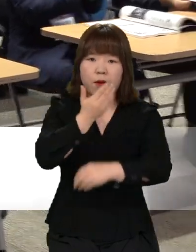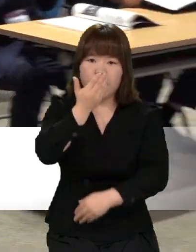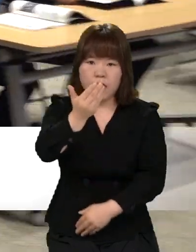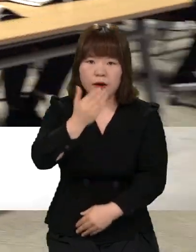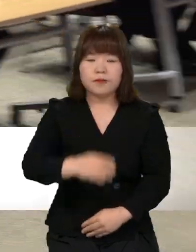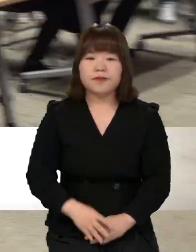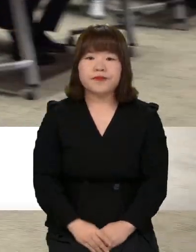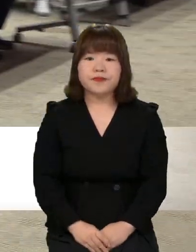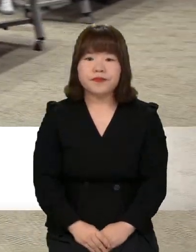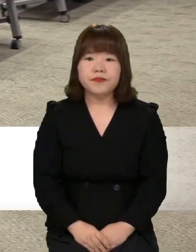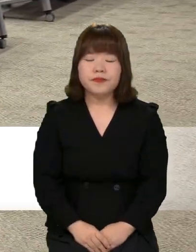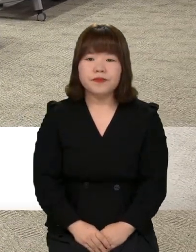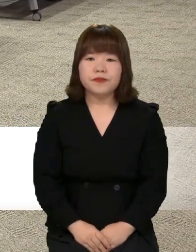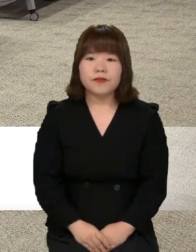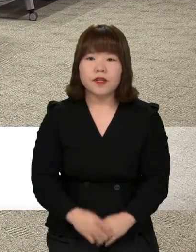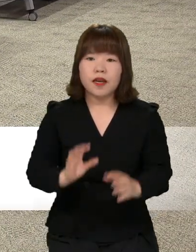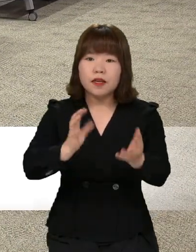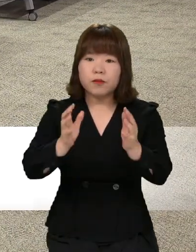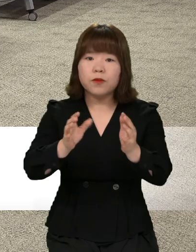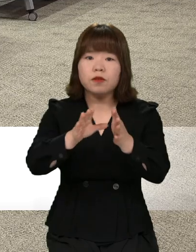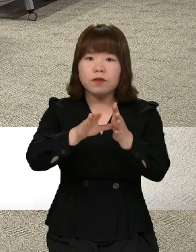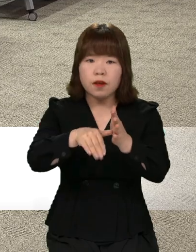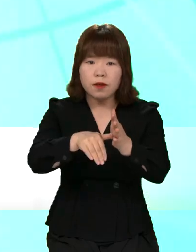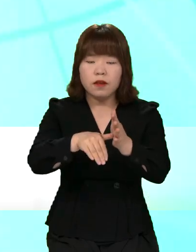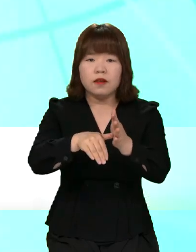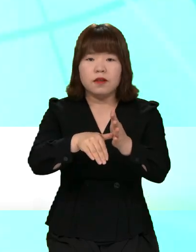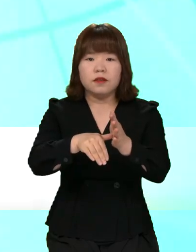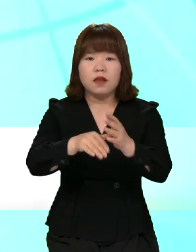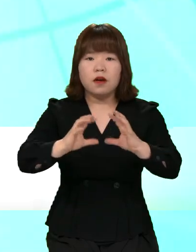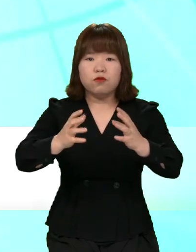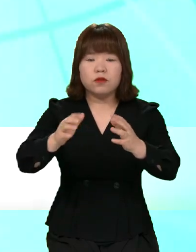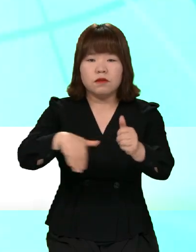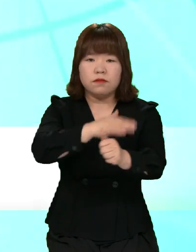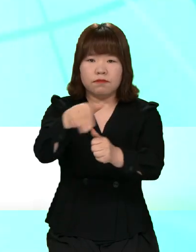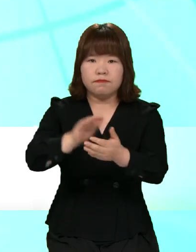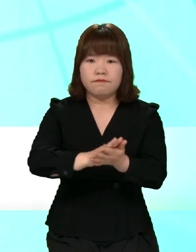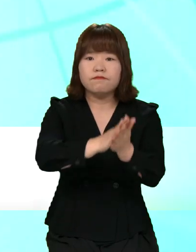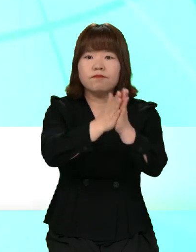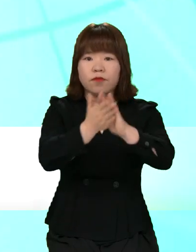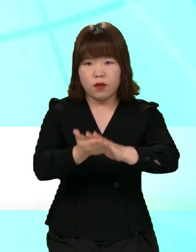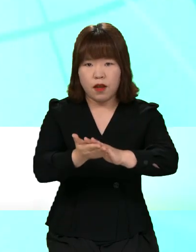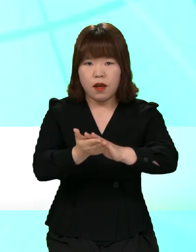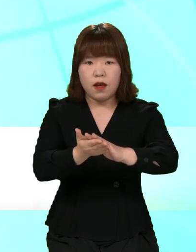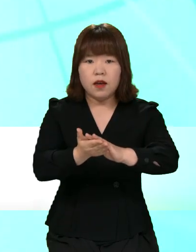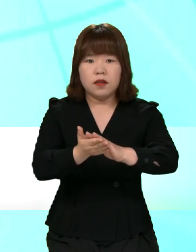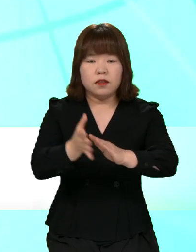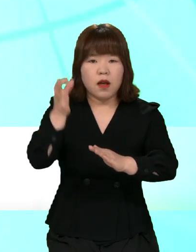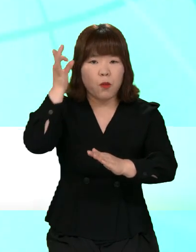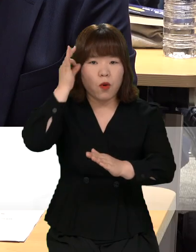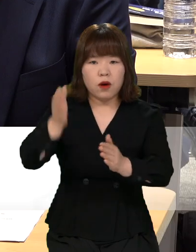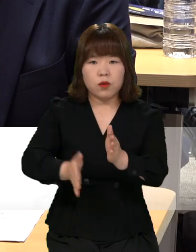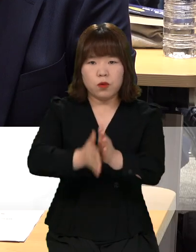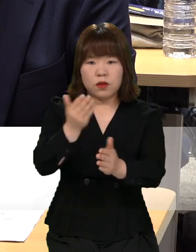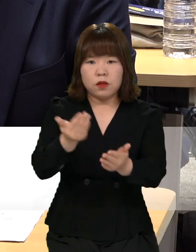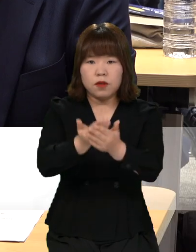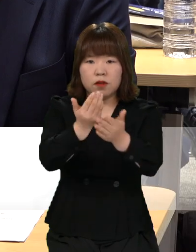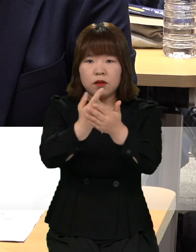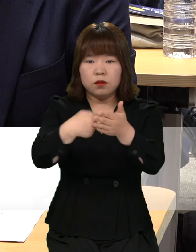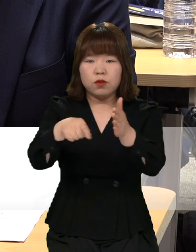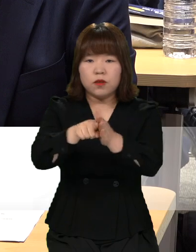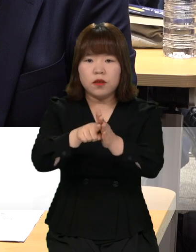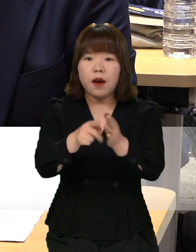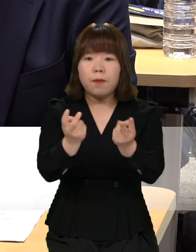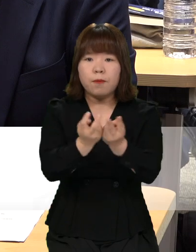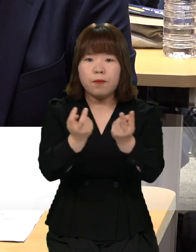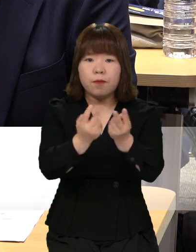심포지엄을 개최했습니다 이번 심포지엄은 급변하는 국제 정세 속 환동해 중심 도시로 도약하기 위한